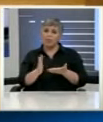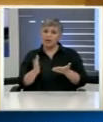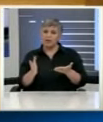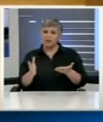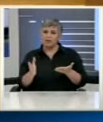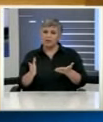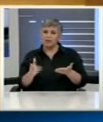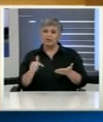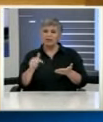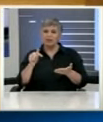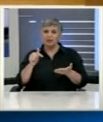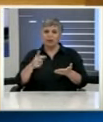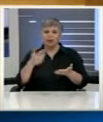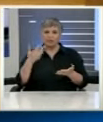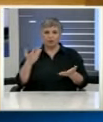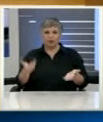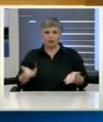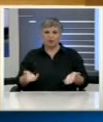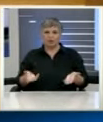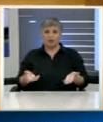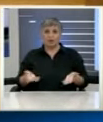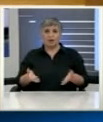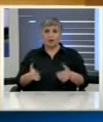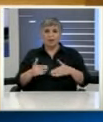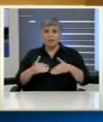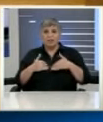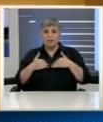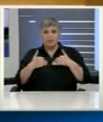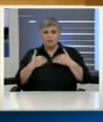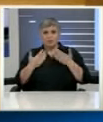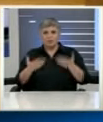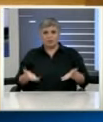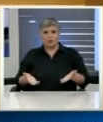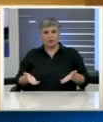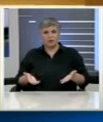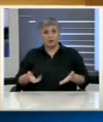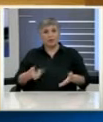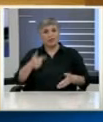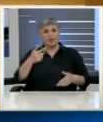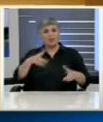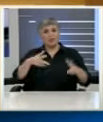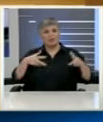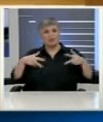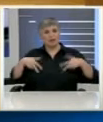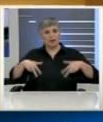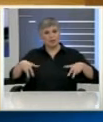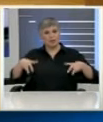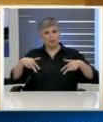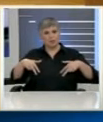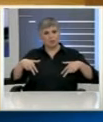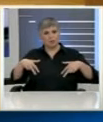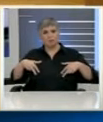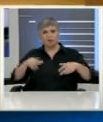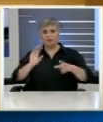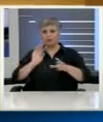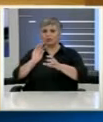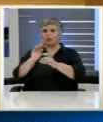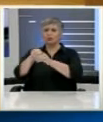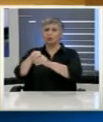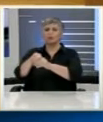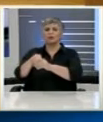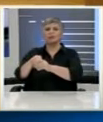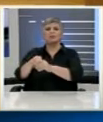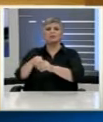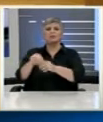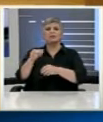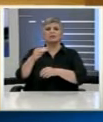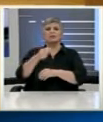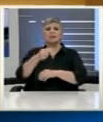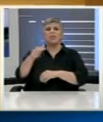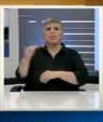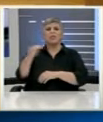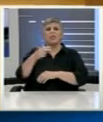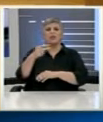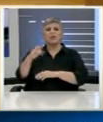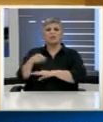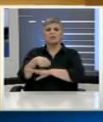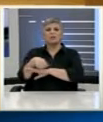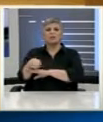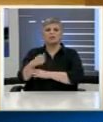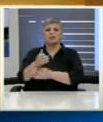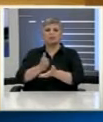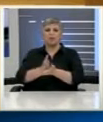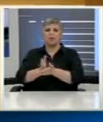δεν γίνεται καθ οποιοδήποτε τρόπο η εκτελεστική εξουσία να παρεμβαίνει σε μία ανοικτή δικαστική